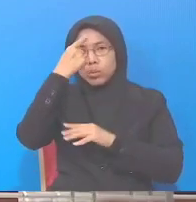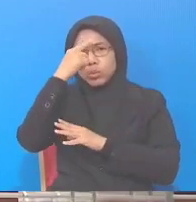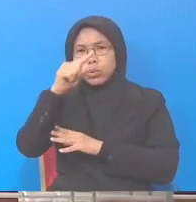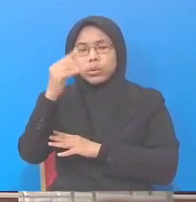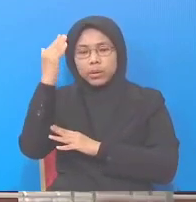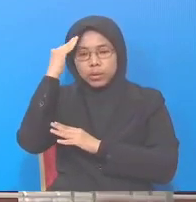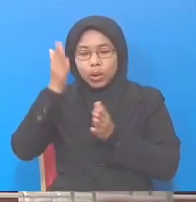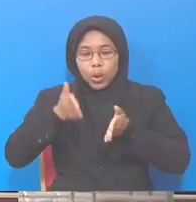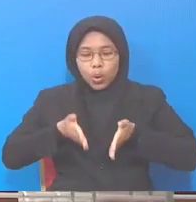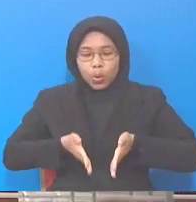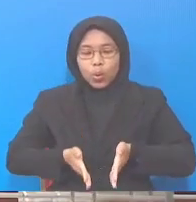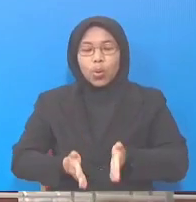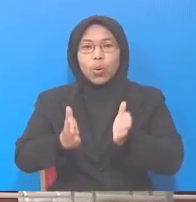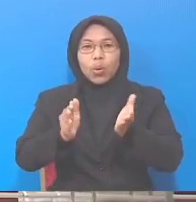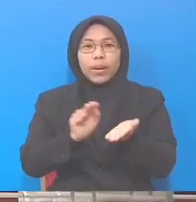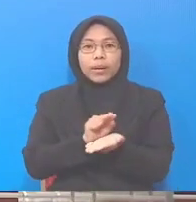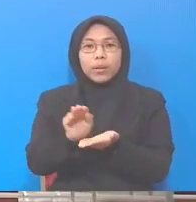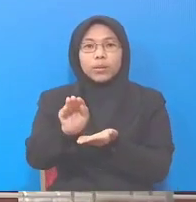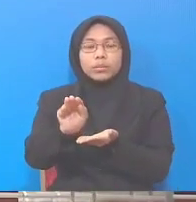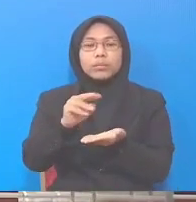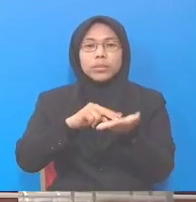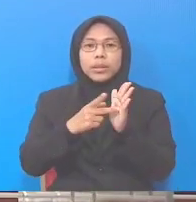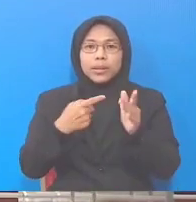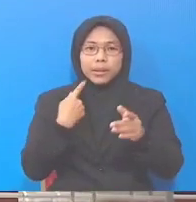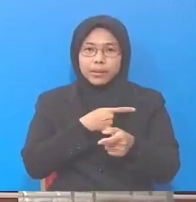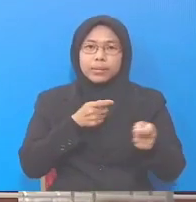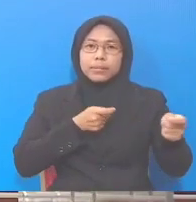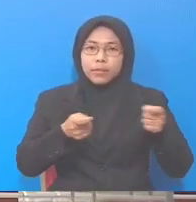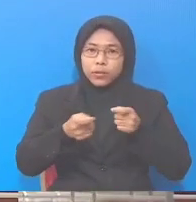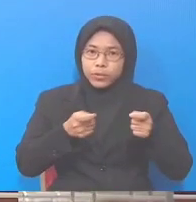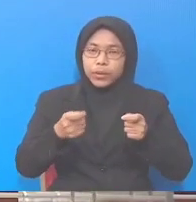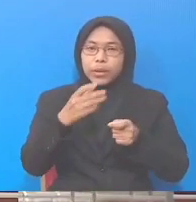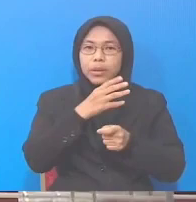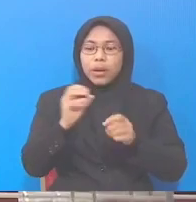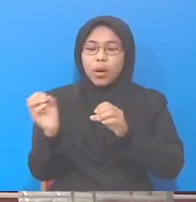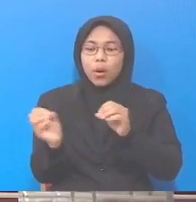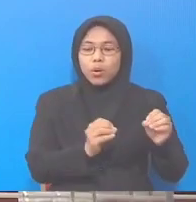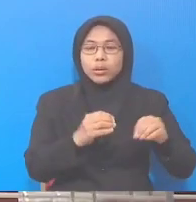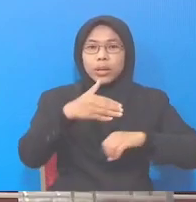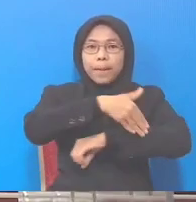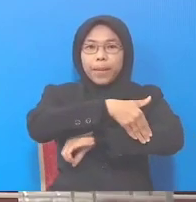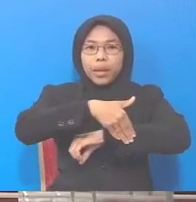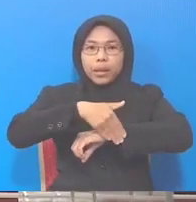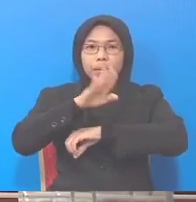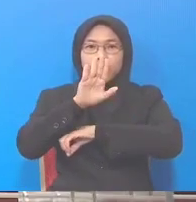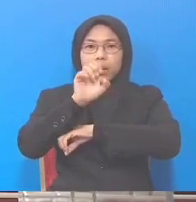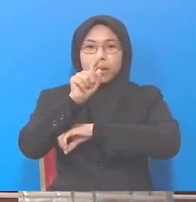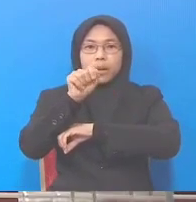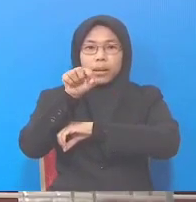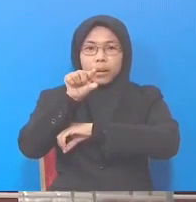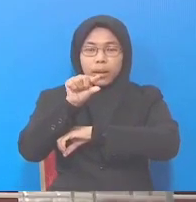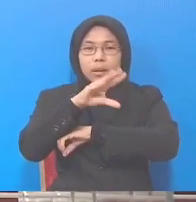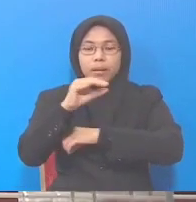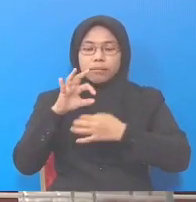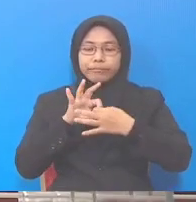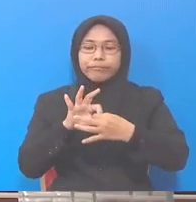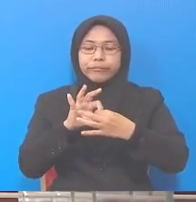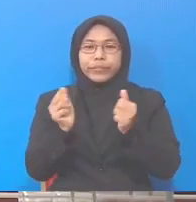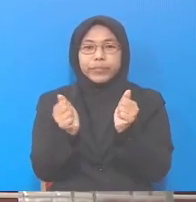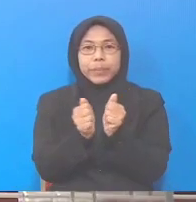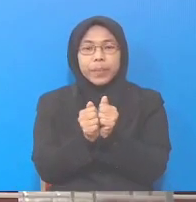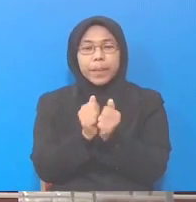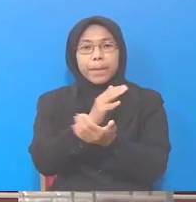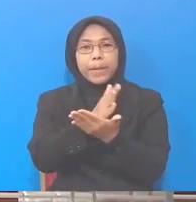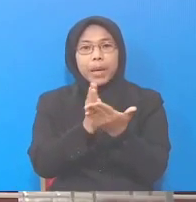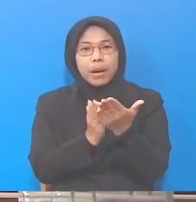Spanyol lorong-lorong tikus ini dapat kita Kawal jamtama Ops Ben 10 yang ada kerjasama dengan